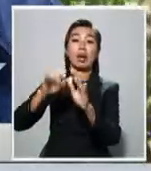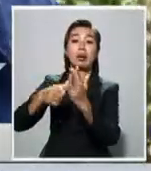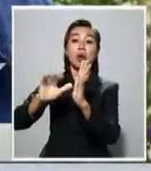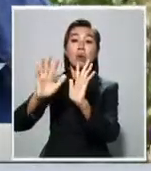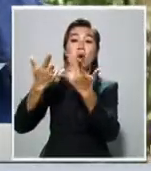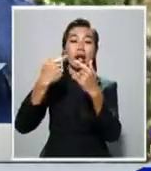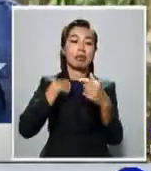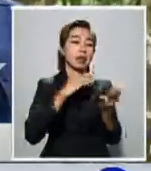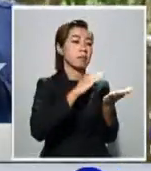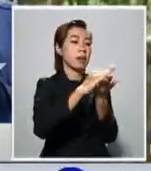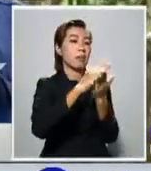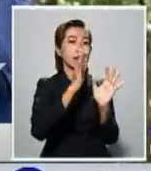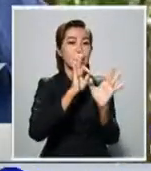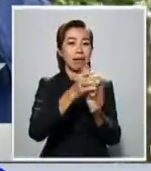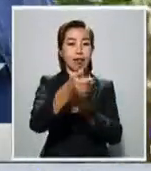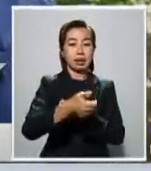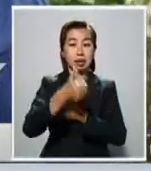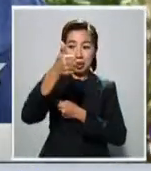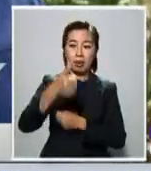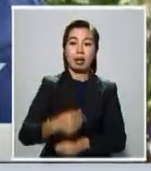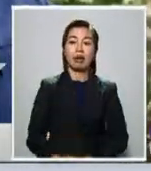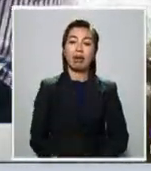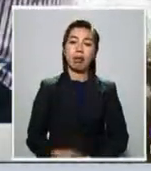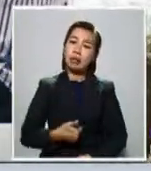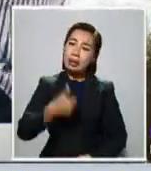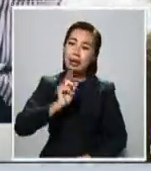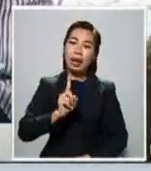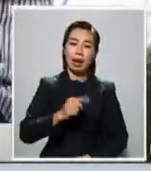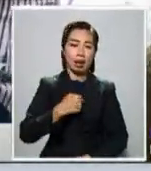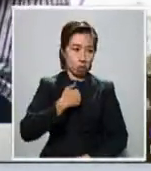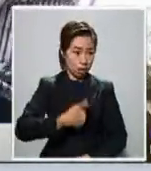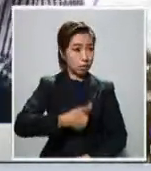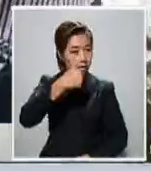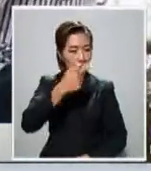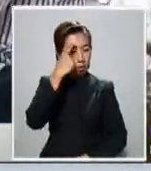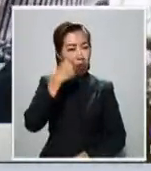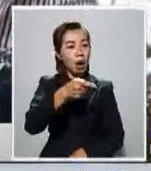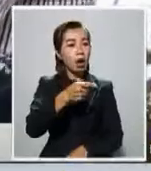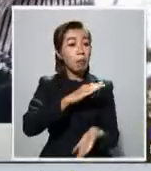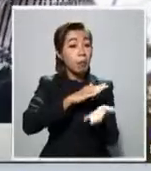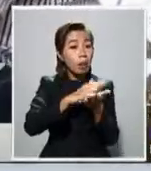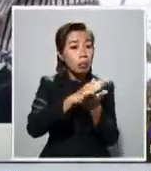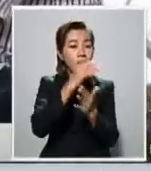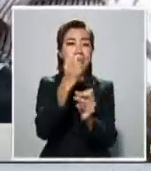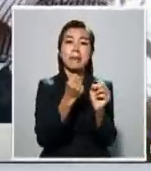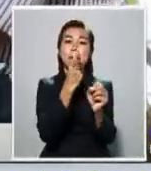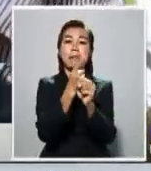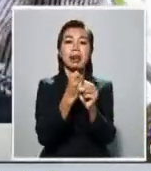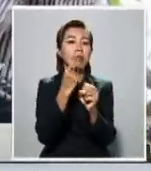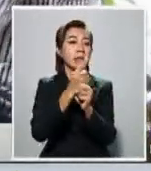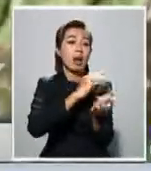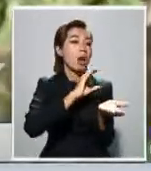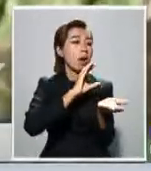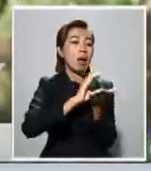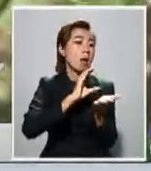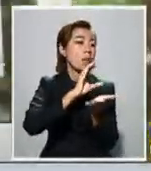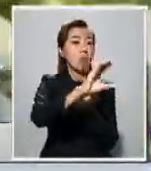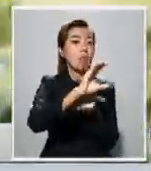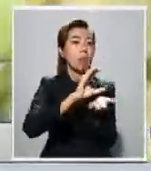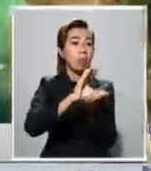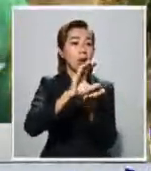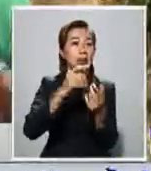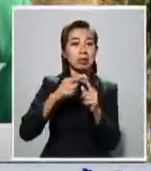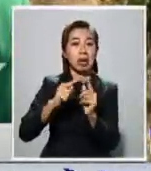อนเป็นนี่นอกระบบไหม ดีค่ะ ดีกว่ายังไงฮะ คือเราใช้เป็นปี ส่วนนี่นอกระบบ ก็ต้องใช้ร